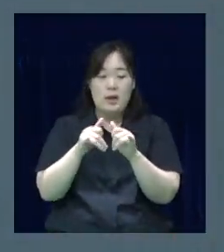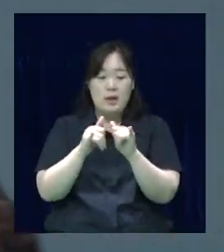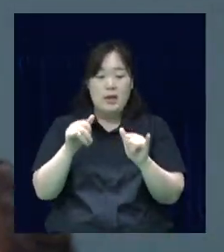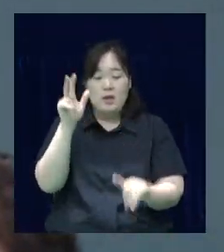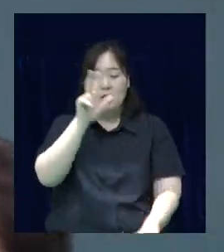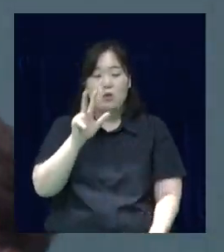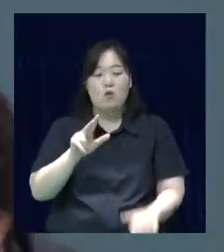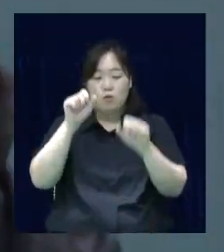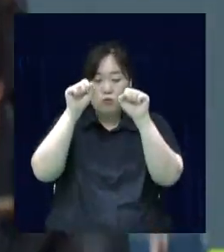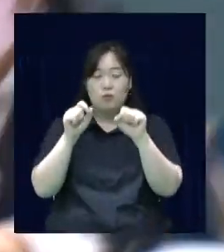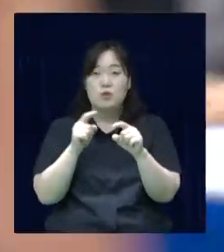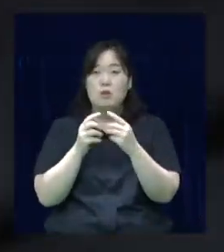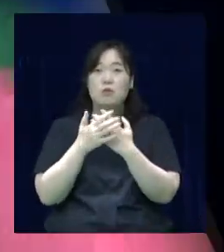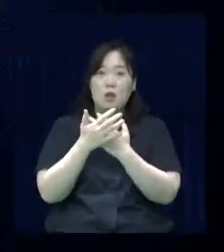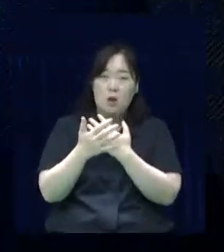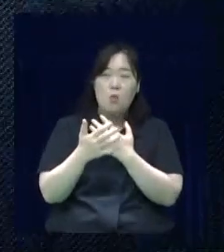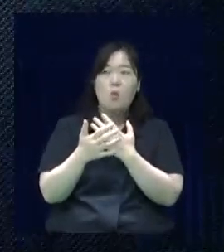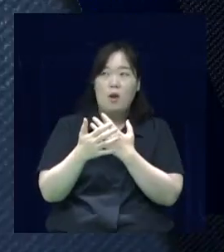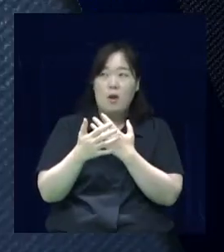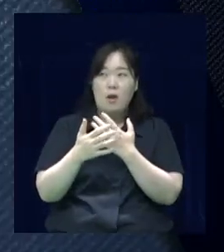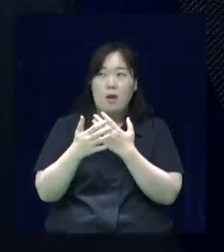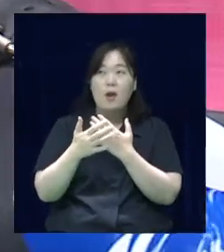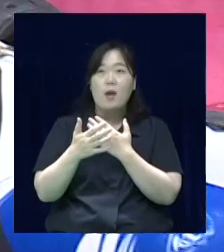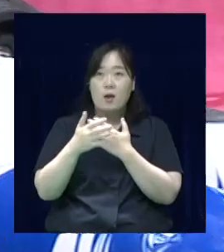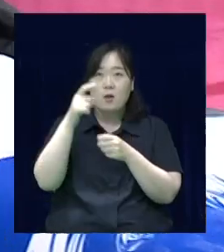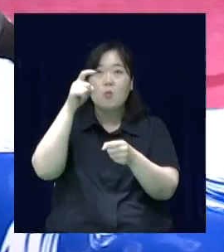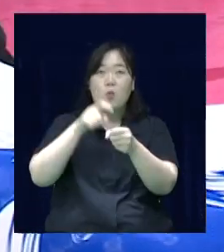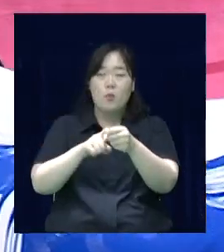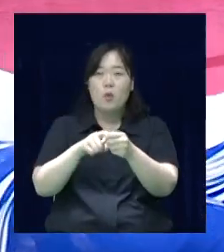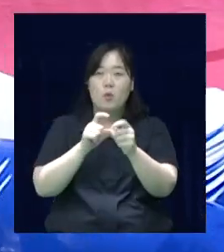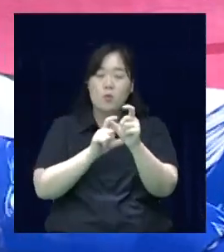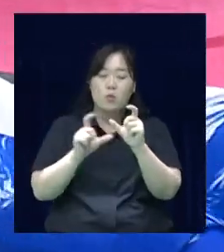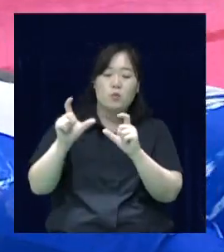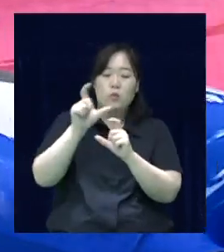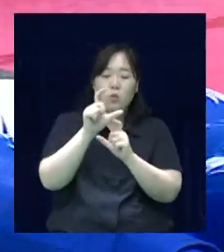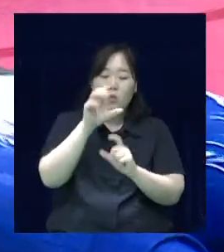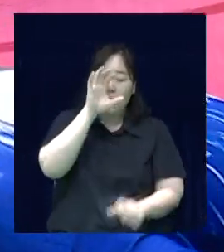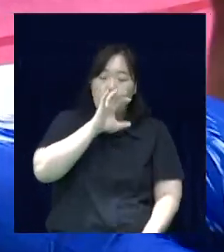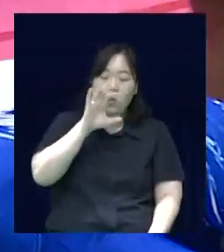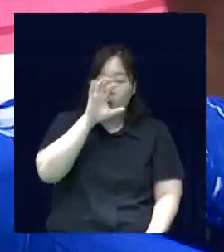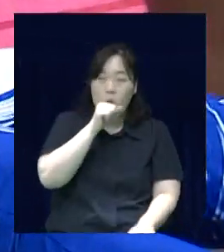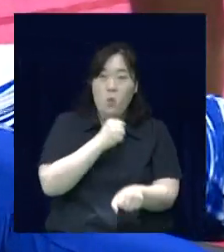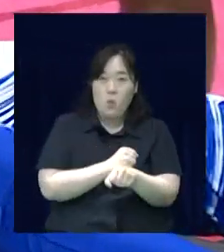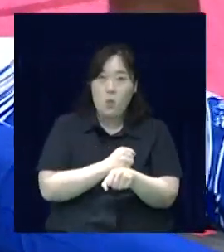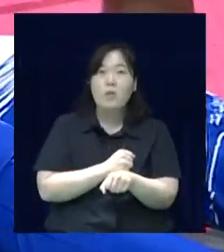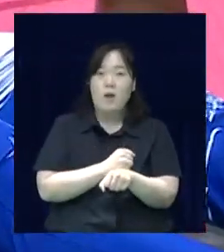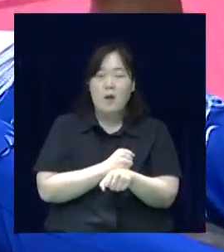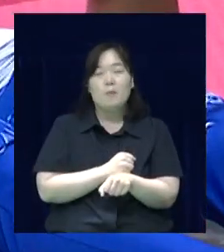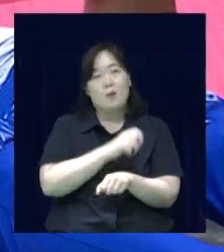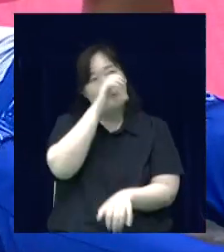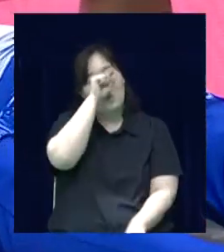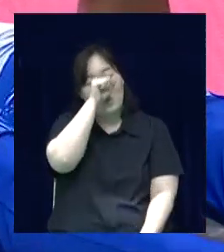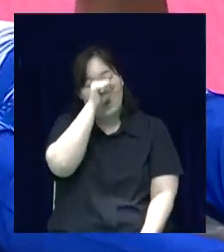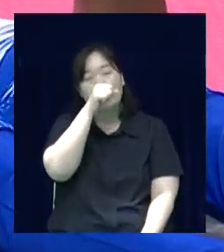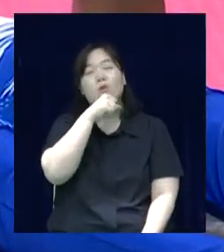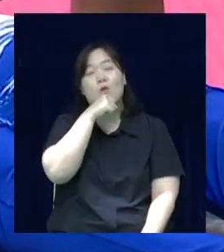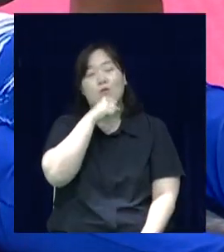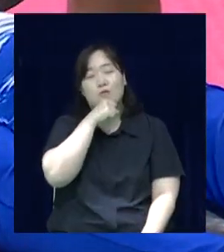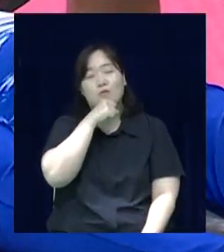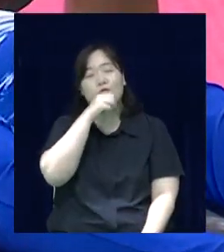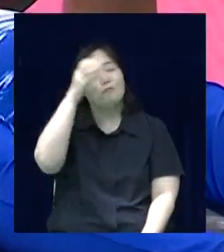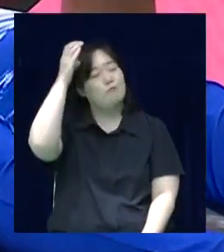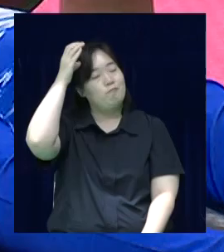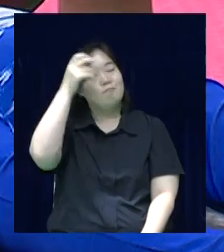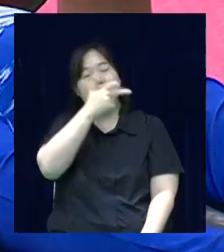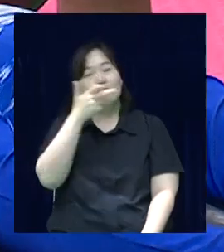조금 연습하시면 좋은 성적이 기대되는 선수입니다. 그렇군요. 예. 상체 근력이 굉장히 좋아서 앞으로 뭐